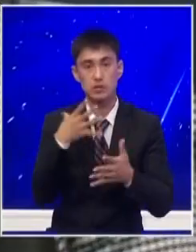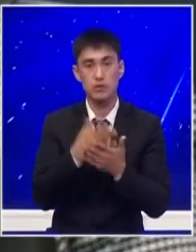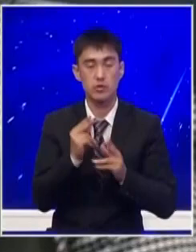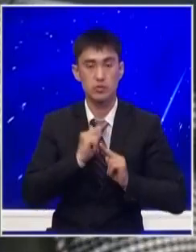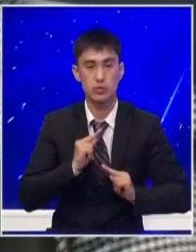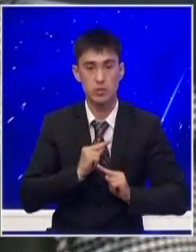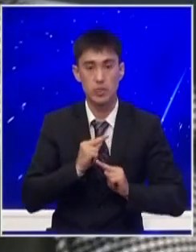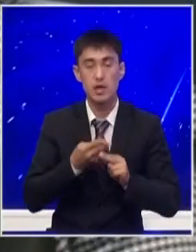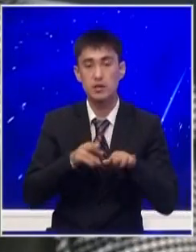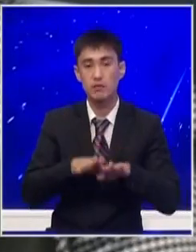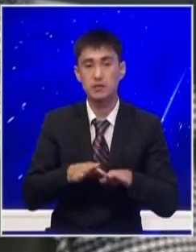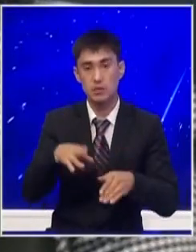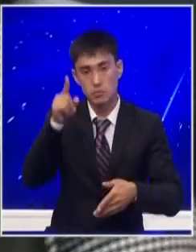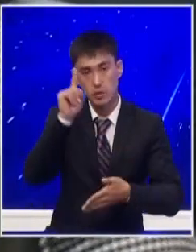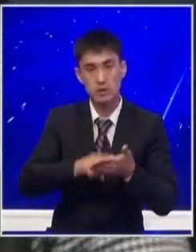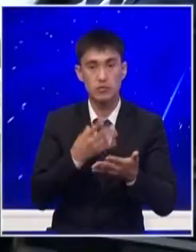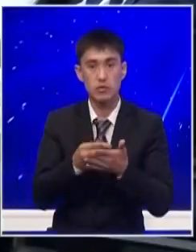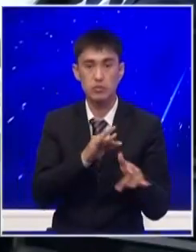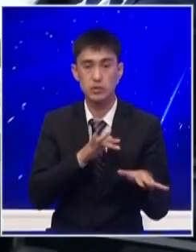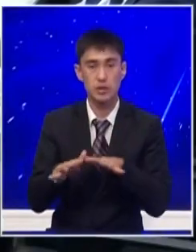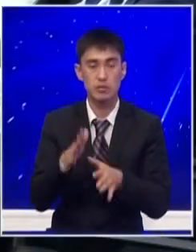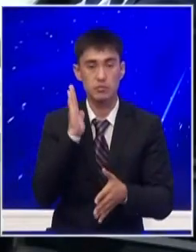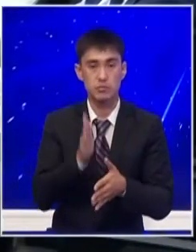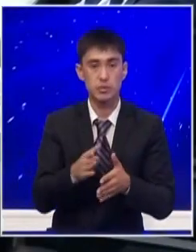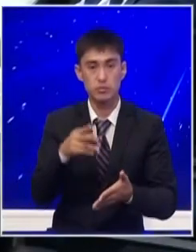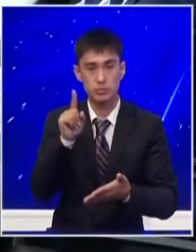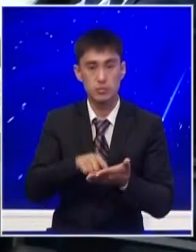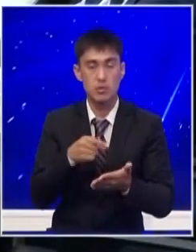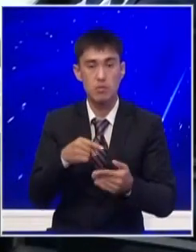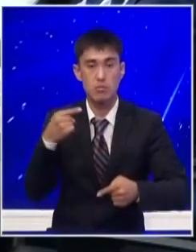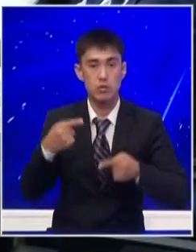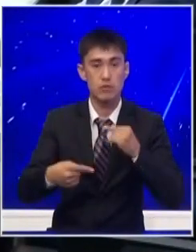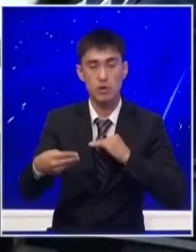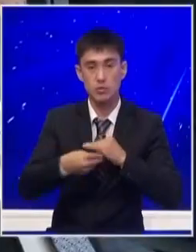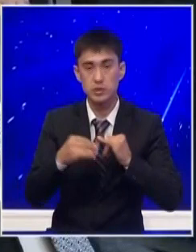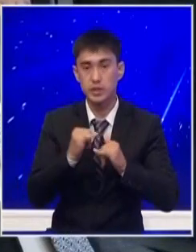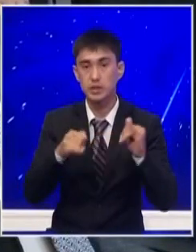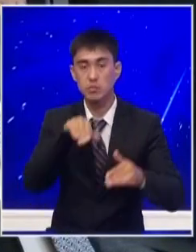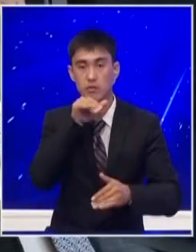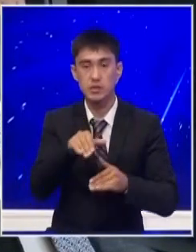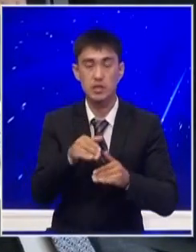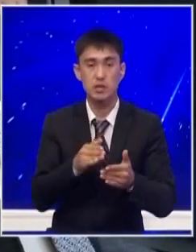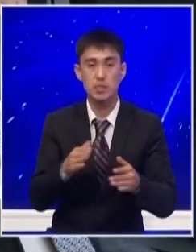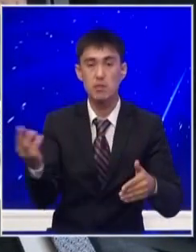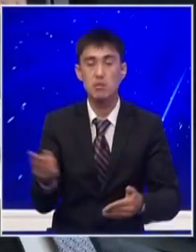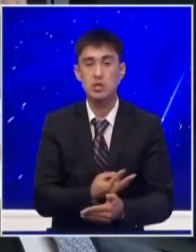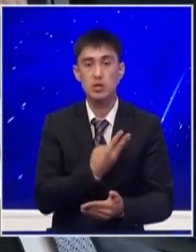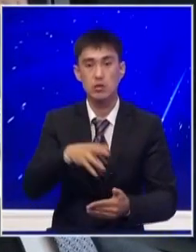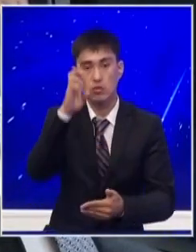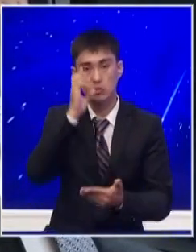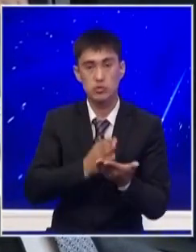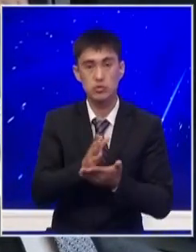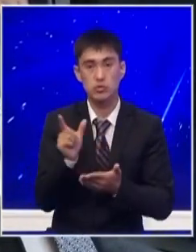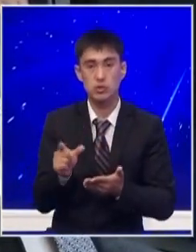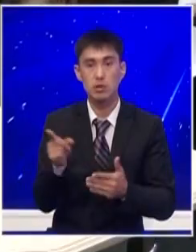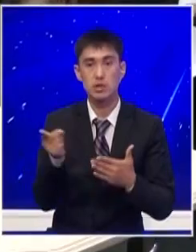труда. Оставаться преданным своему делу, быть принципиальными в борьбе с коррупцией и расти профессионально пожелал государственным служащим